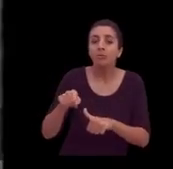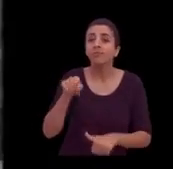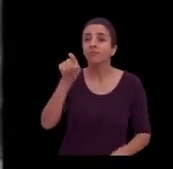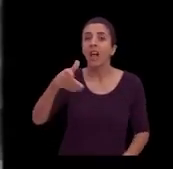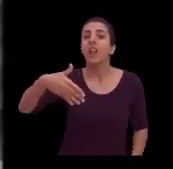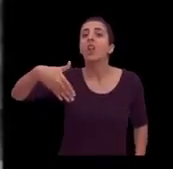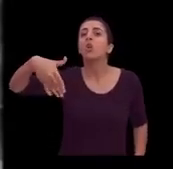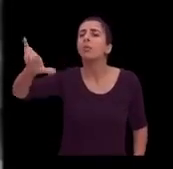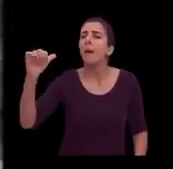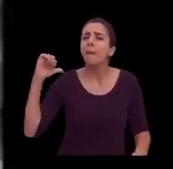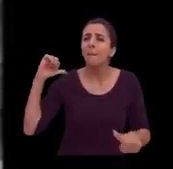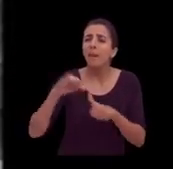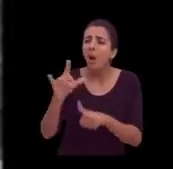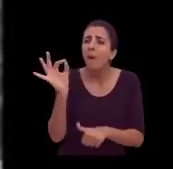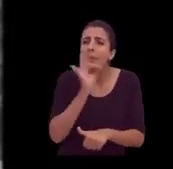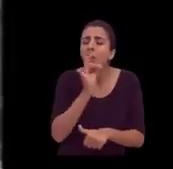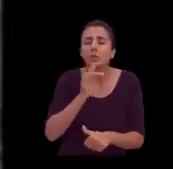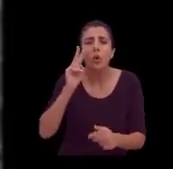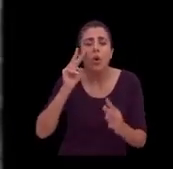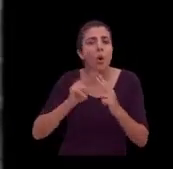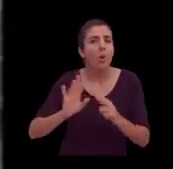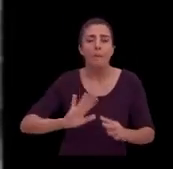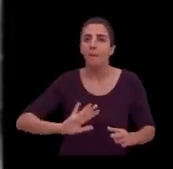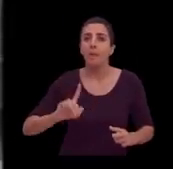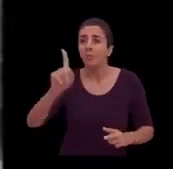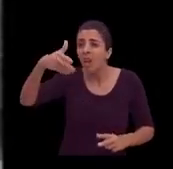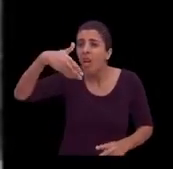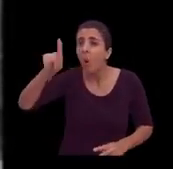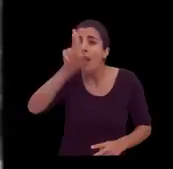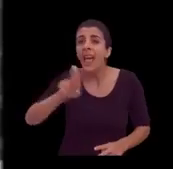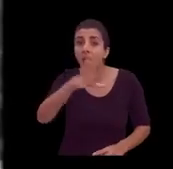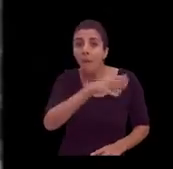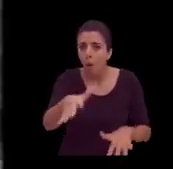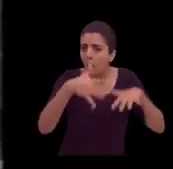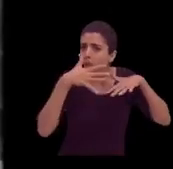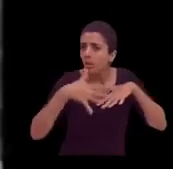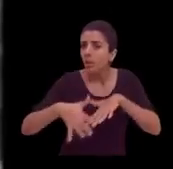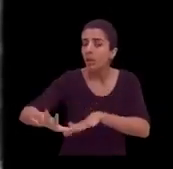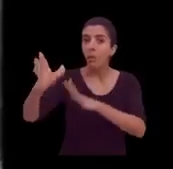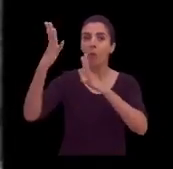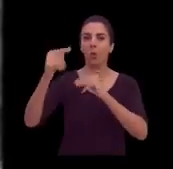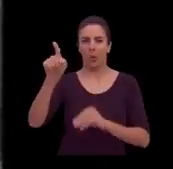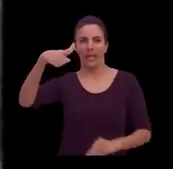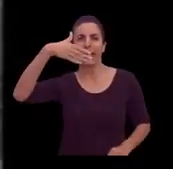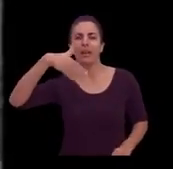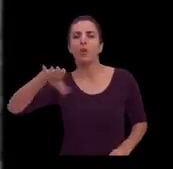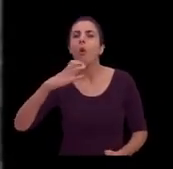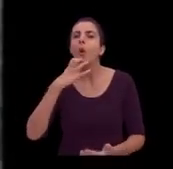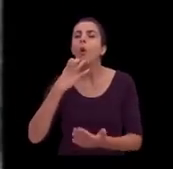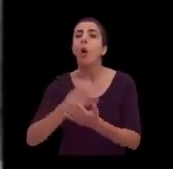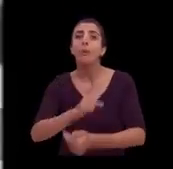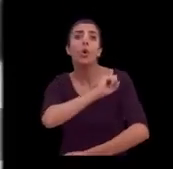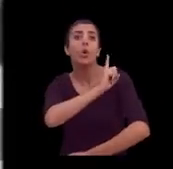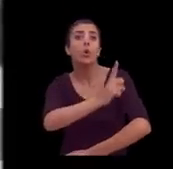Gidiyor, rast gelemez bir daha tarih eşine. Gidiyor 17 milyon kişi takmış peşine. Gidiyor sonsuz olan